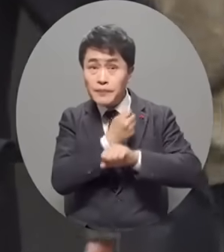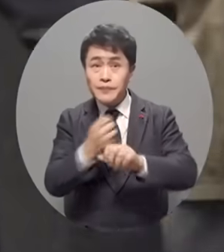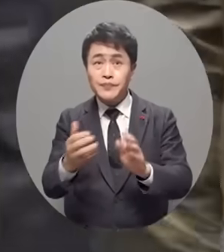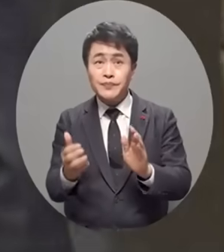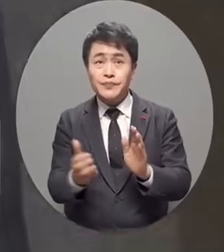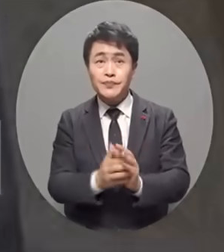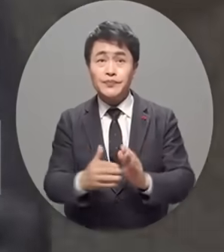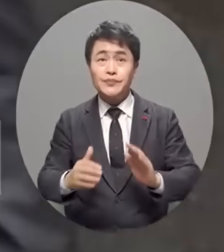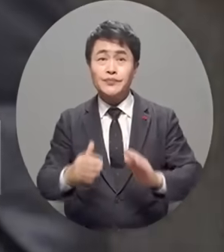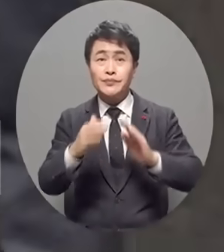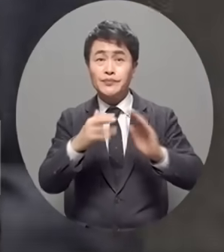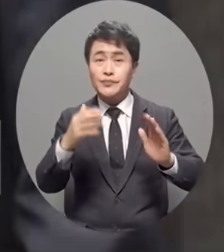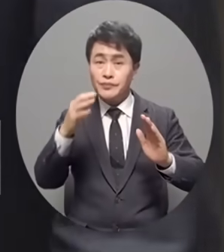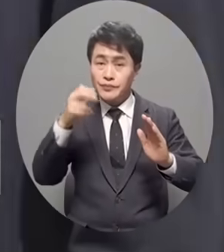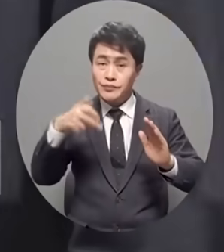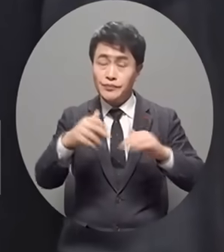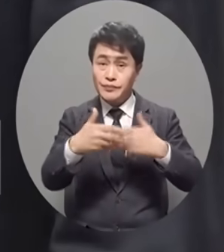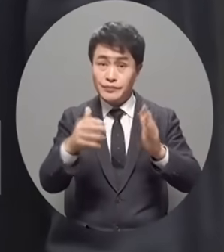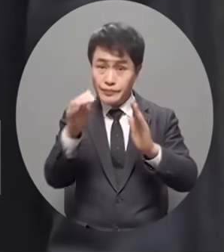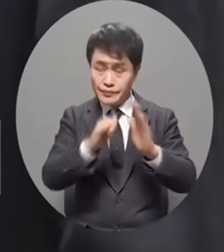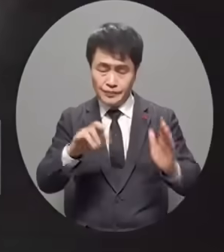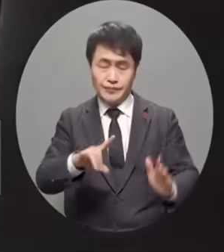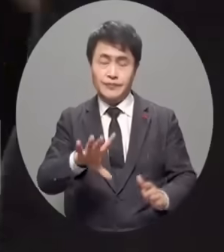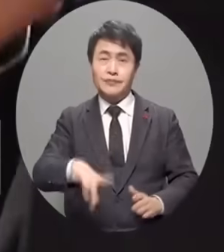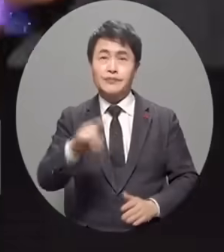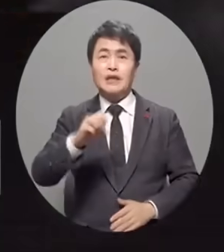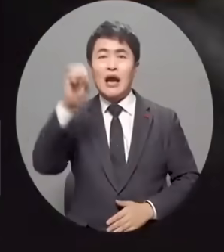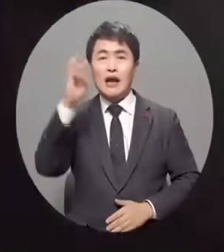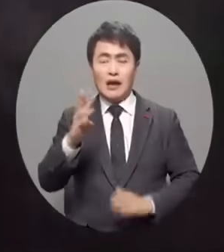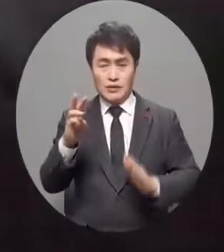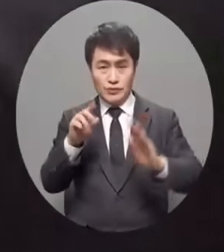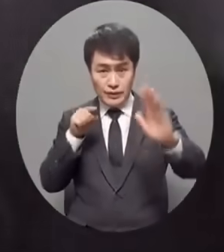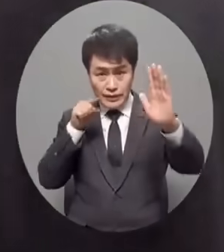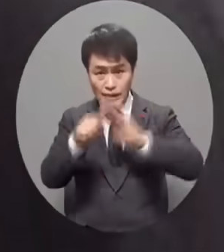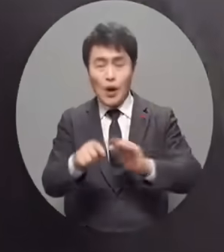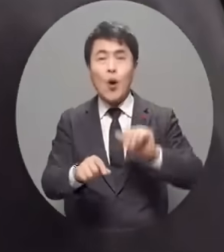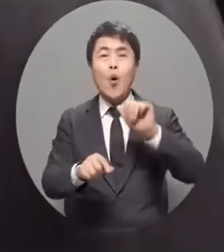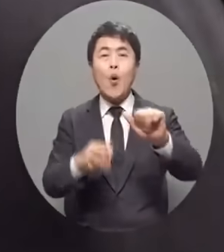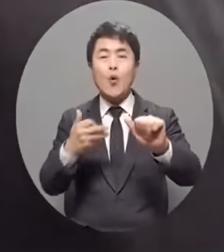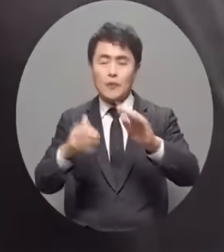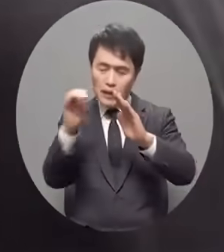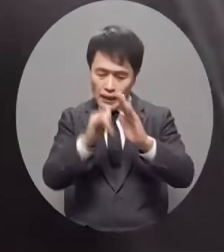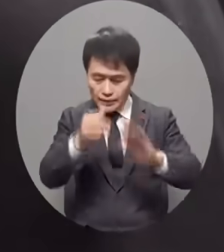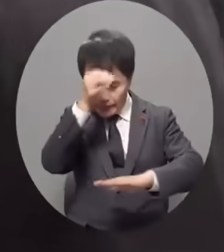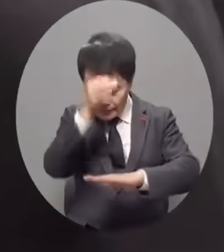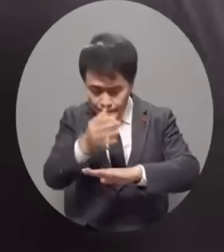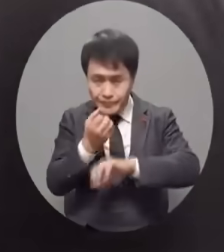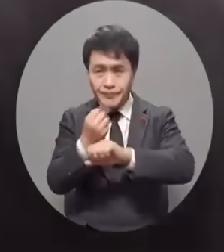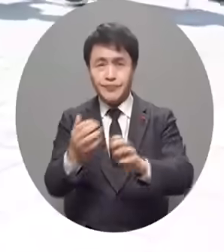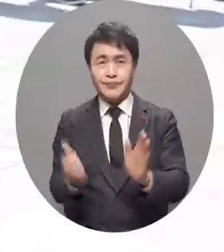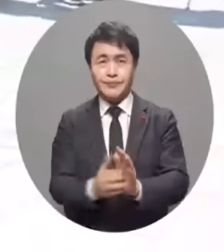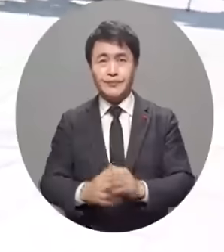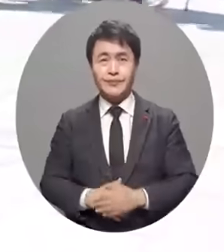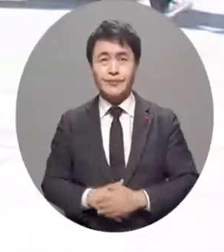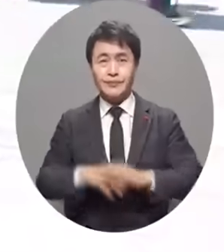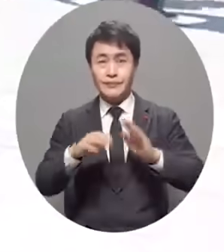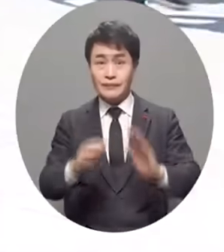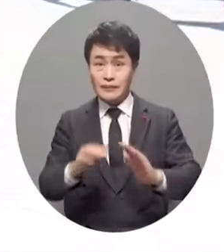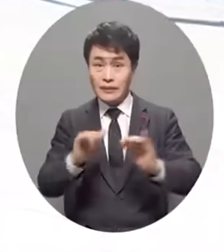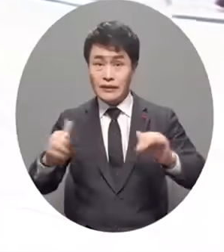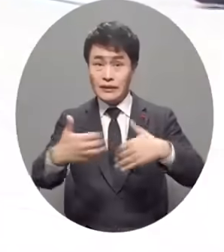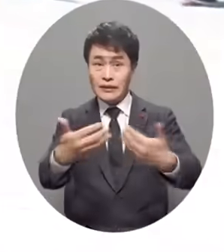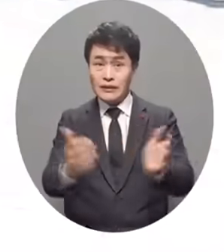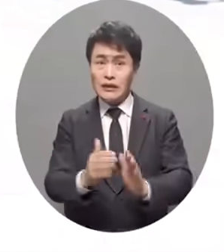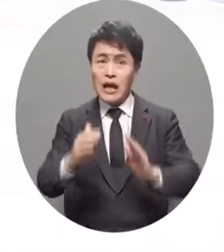전우환 씨는 귀국 뒤 전두환 일가 중 처음으로 광주를 찾아가 5.18 유족들에게 사과했습니다. 일부 시민단체는